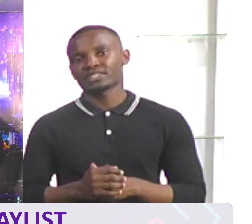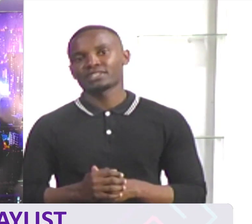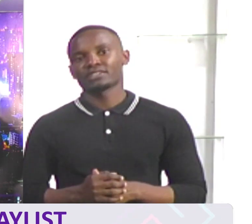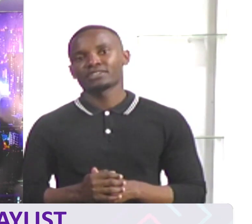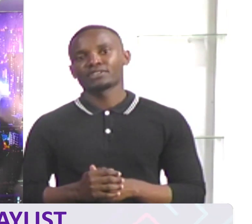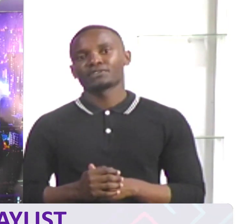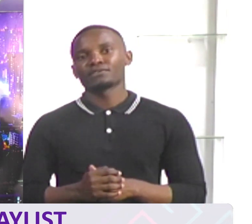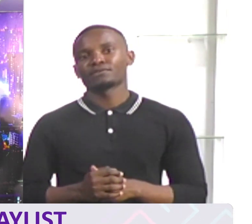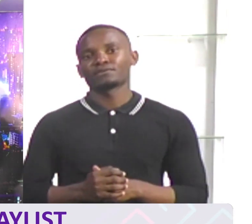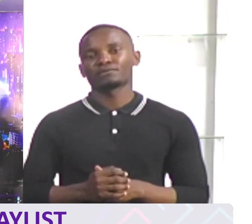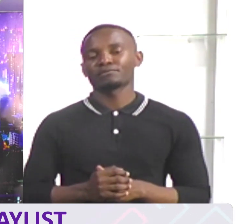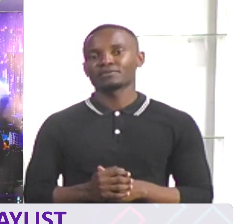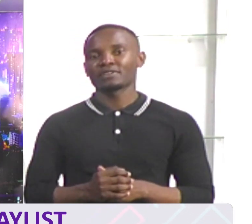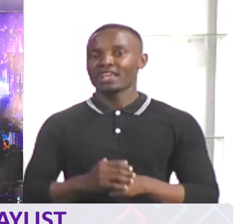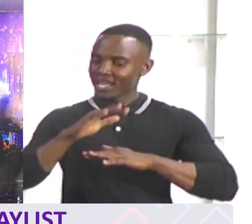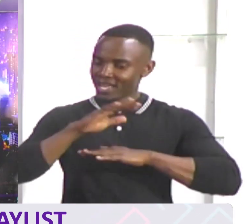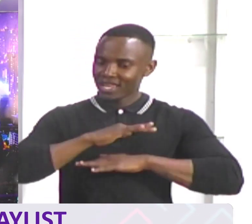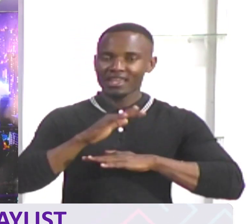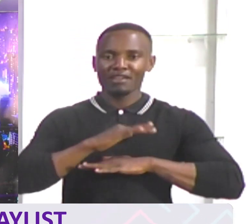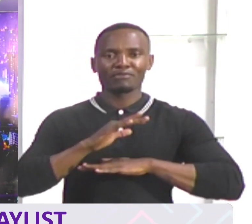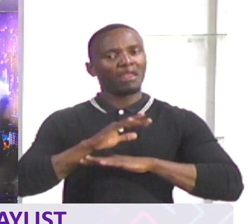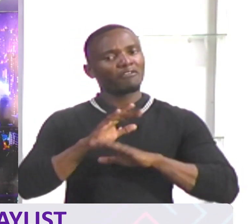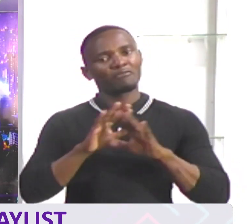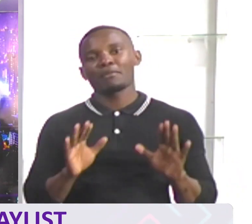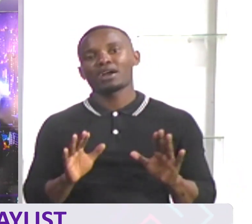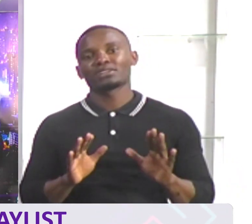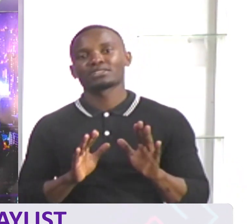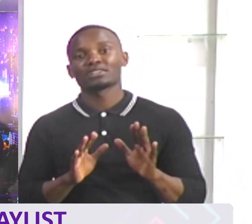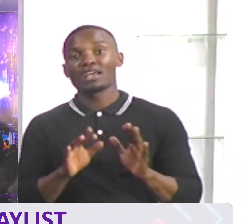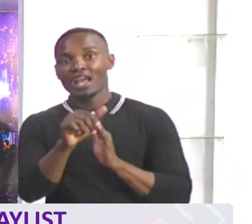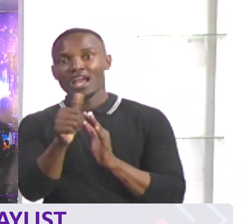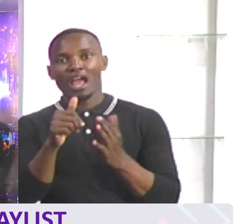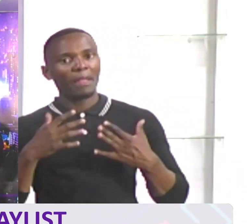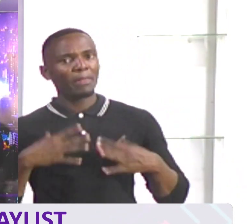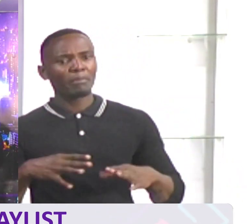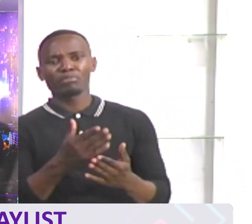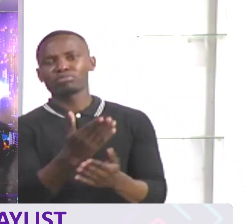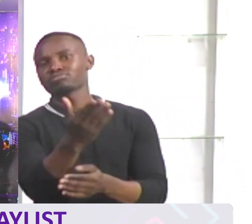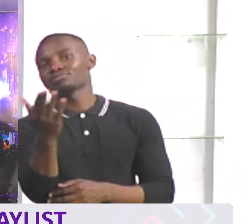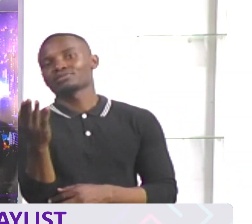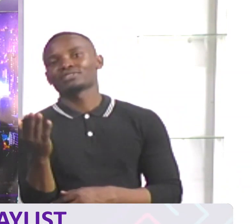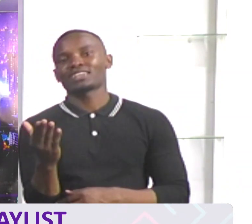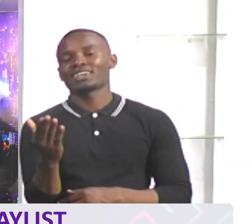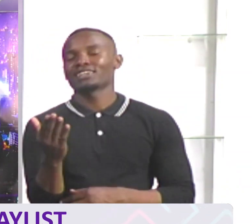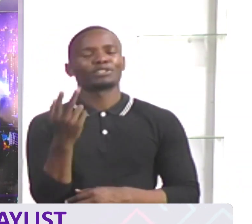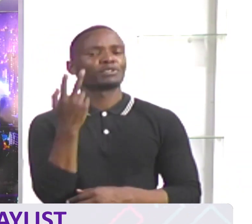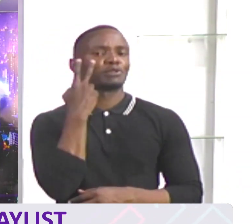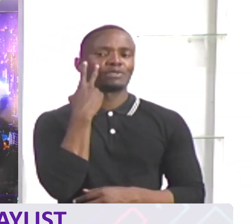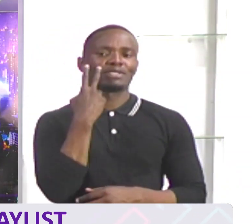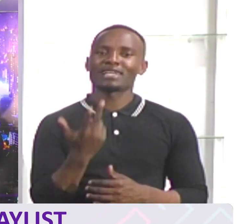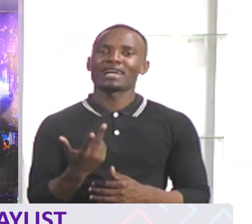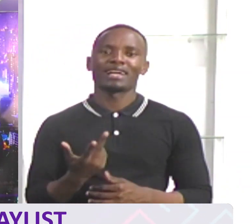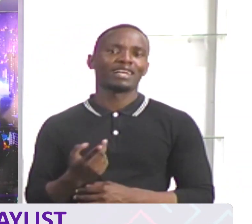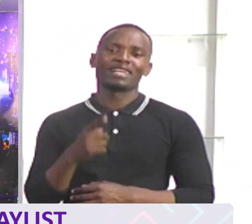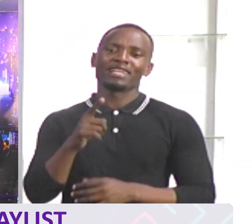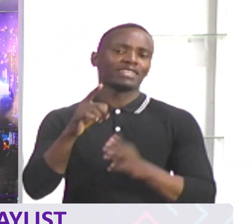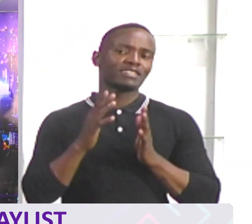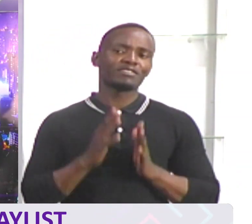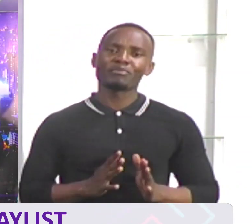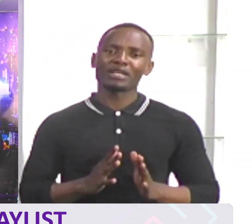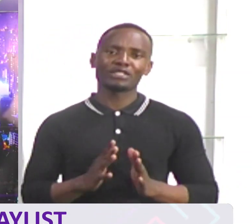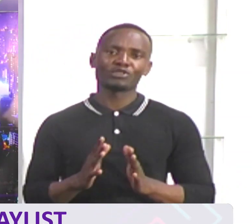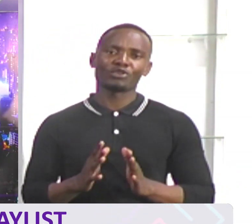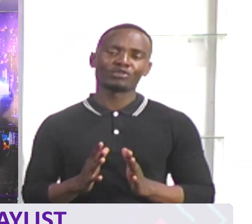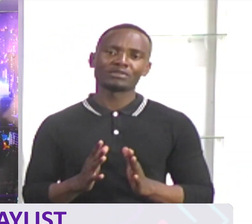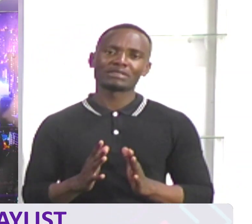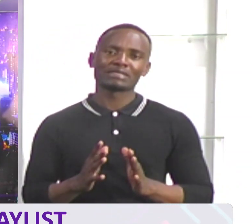ispite kiasi. Ispite kiasi. Iko tu sawa. Si ndio? Ndio kuna wengine pale nje wana unaona hata huyu mzee nikaa nataka kukuweka chini lakini